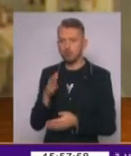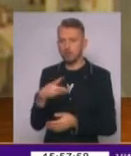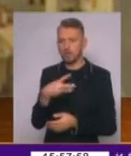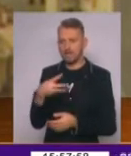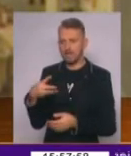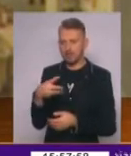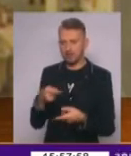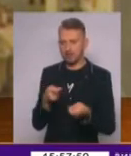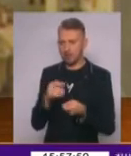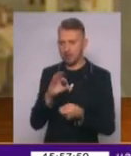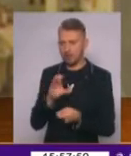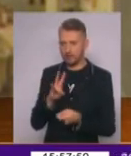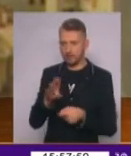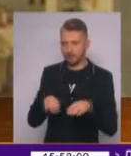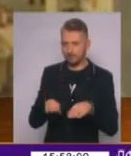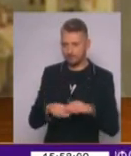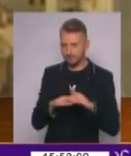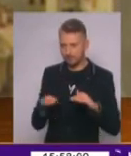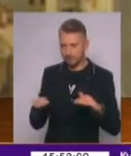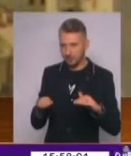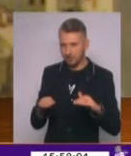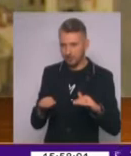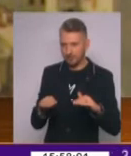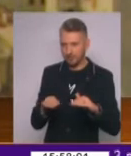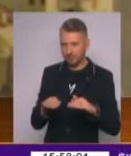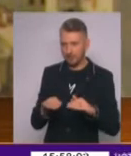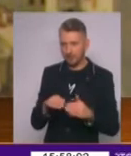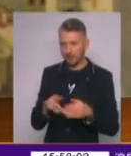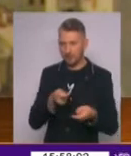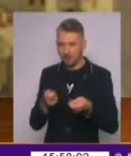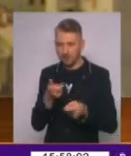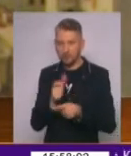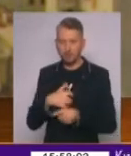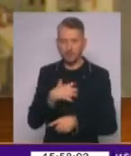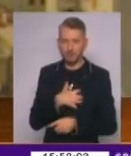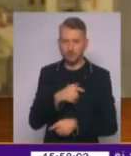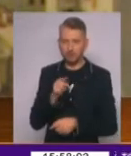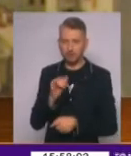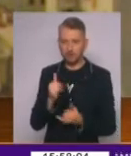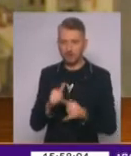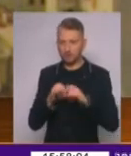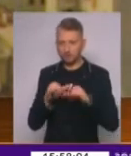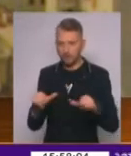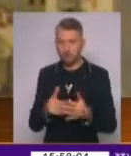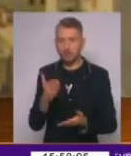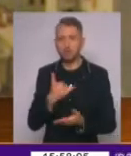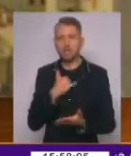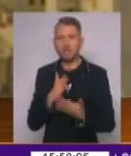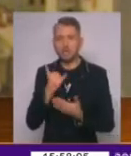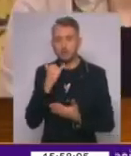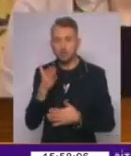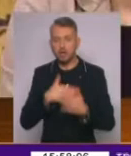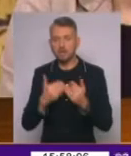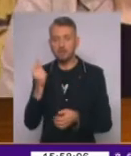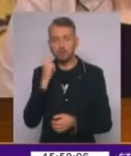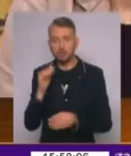вони і є тими ось цими найнижчими видами влади, і дійсно дуже важливо, щоб вони зараз розвивалися. Якщо так, у нас є дзвінок, ми раді вас